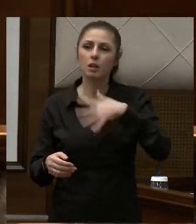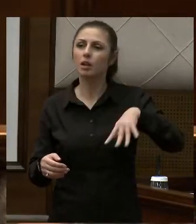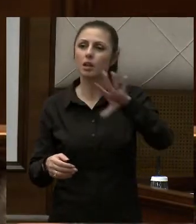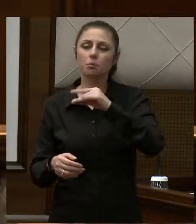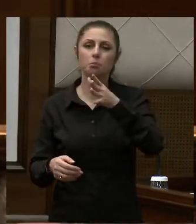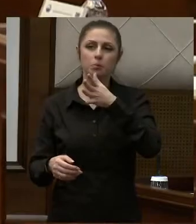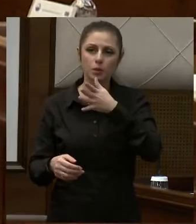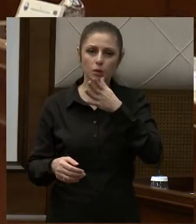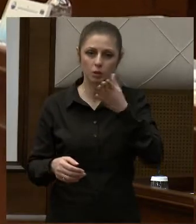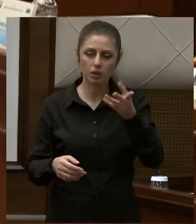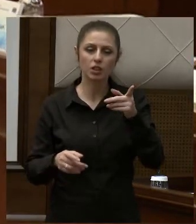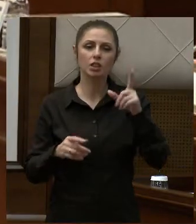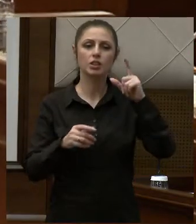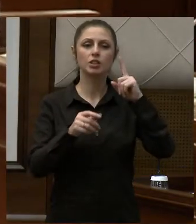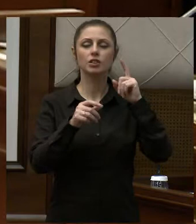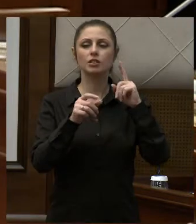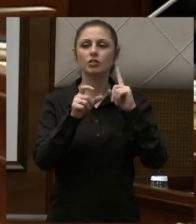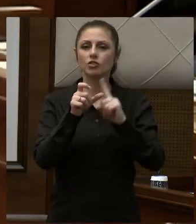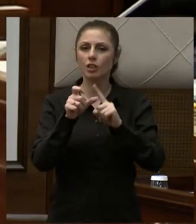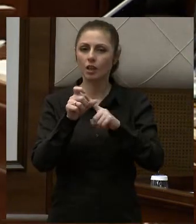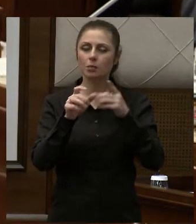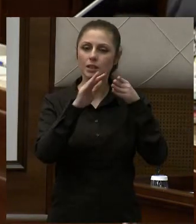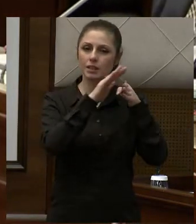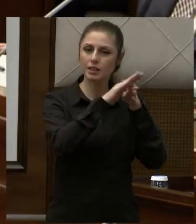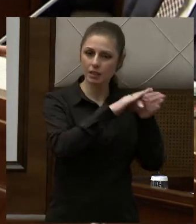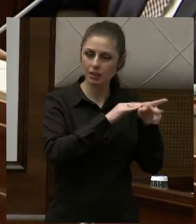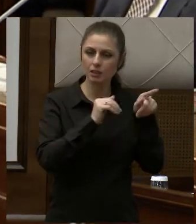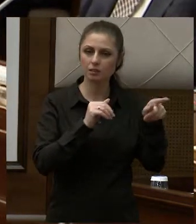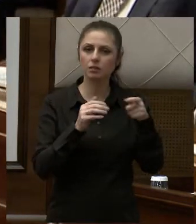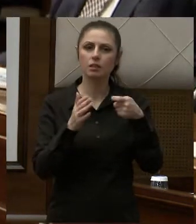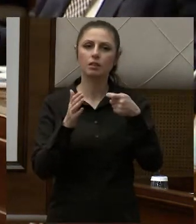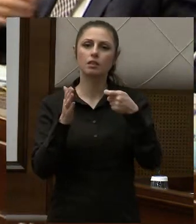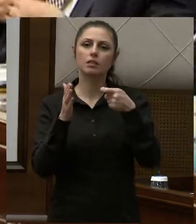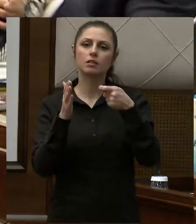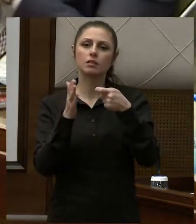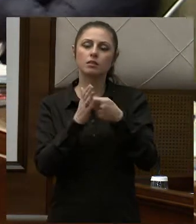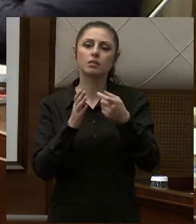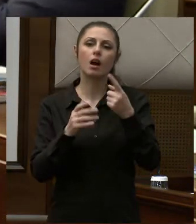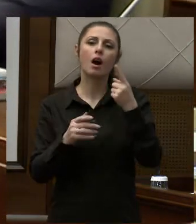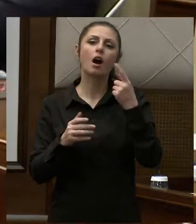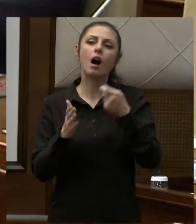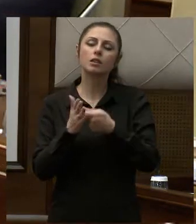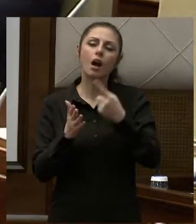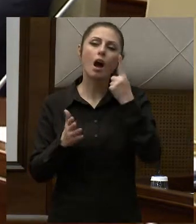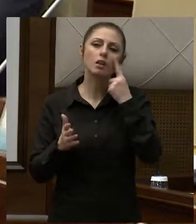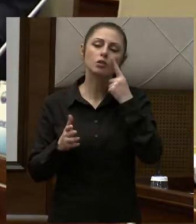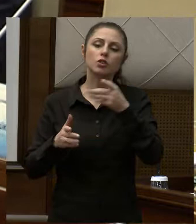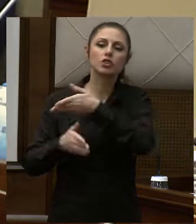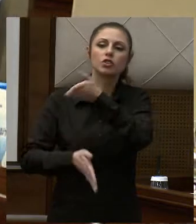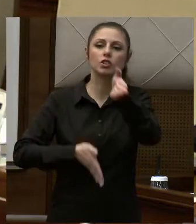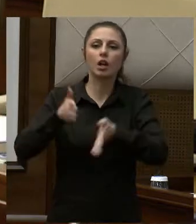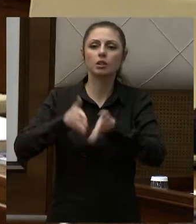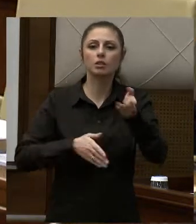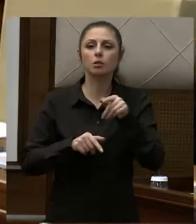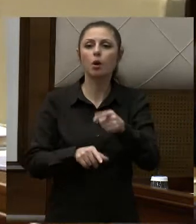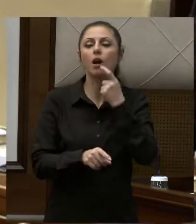ki, Çakmaklı girişi, metronun önüne girişin adı Atatürk Caddesi'dir. Kim koymuş? Vallahi 100